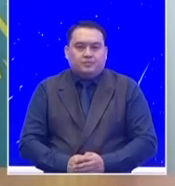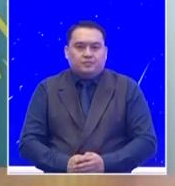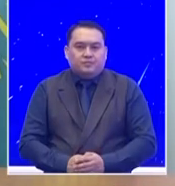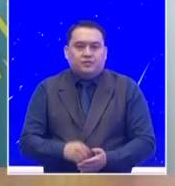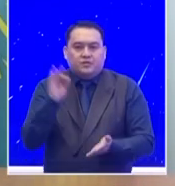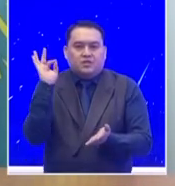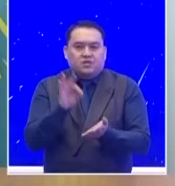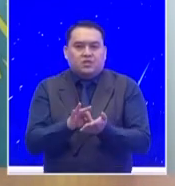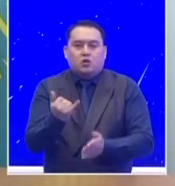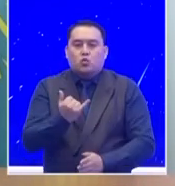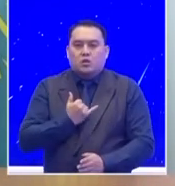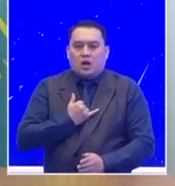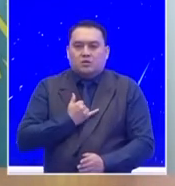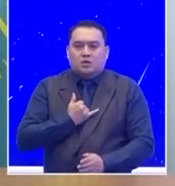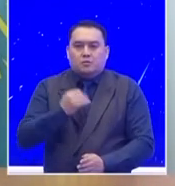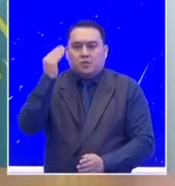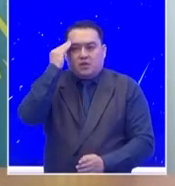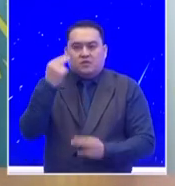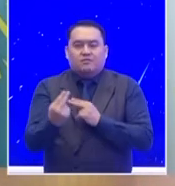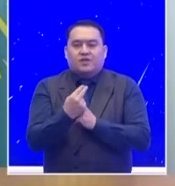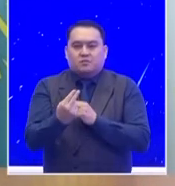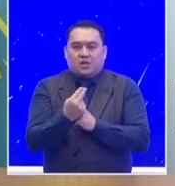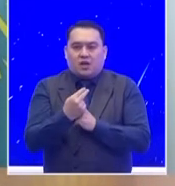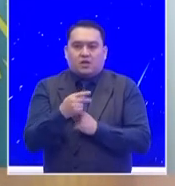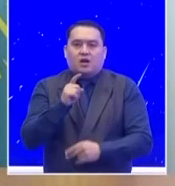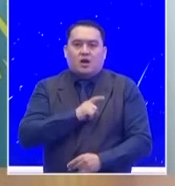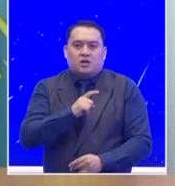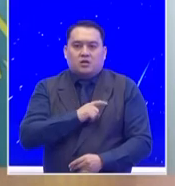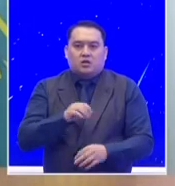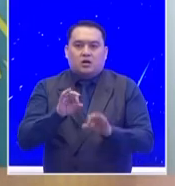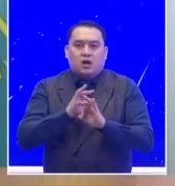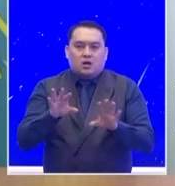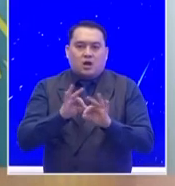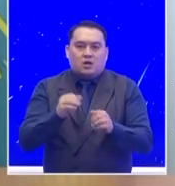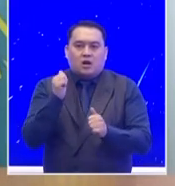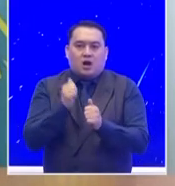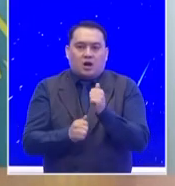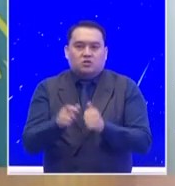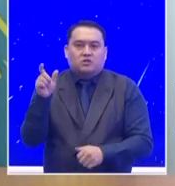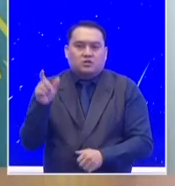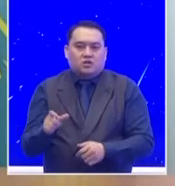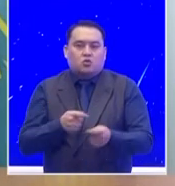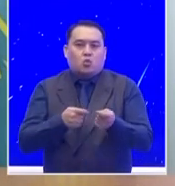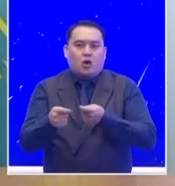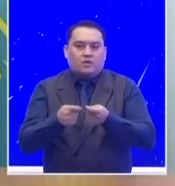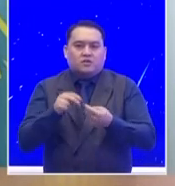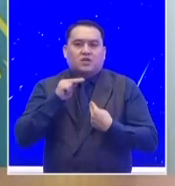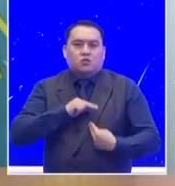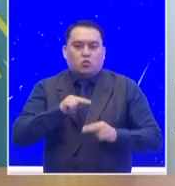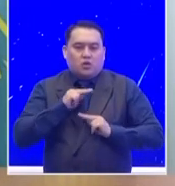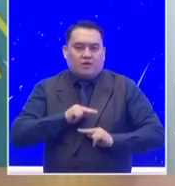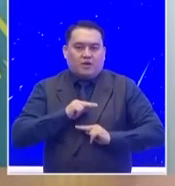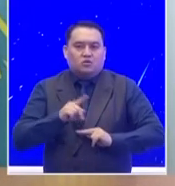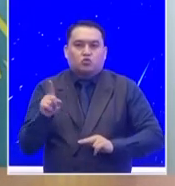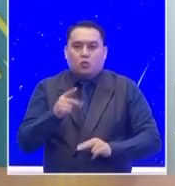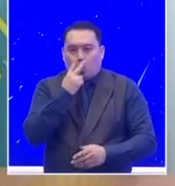Цель у нас — это в мерах воспитательного характера и доведение до каждого, скажем, руководителя и сотрудников,